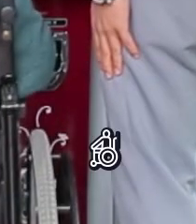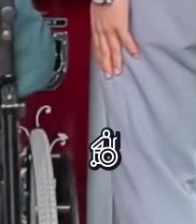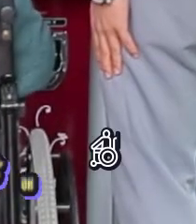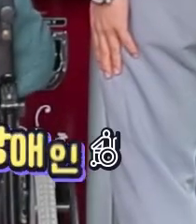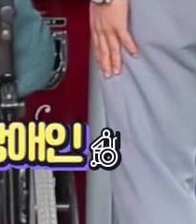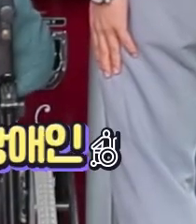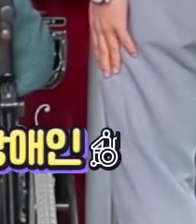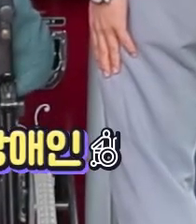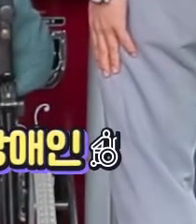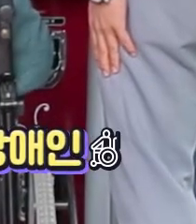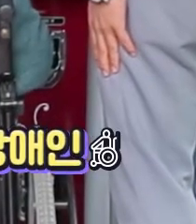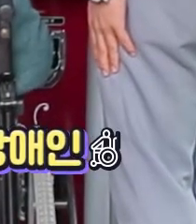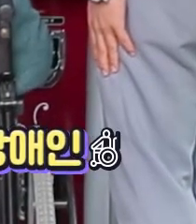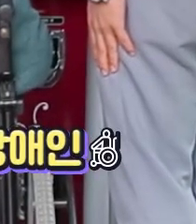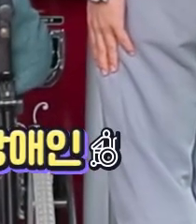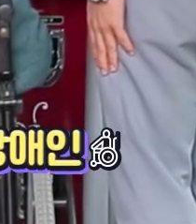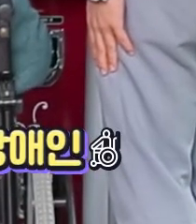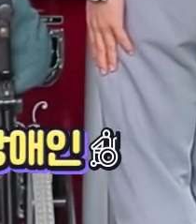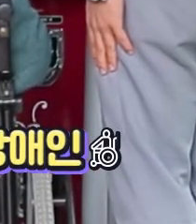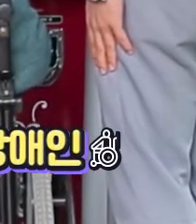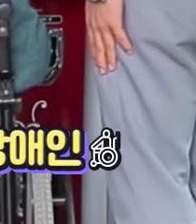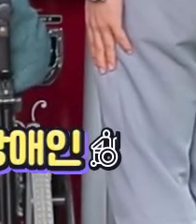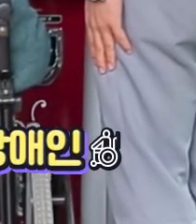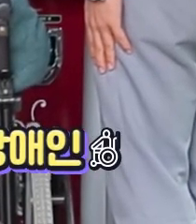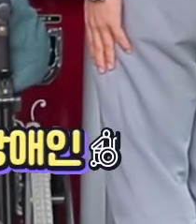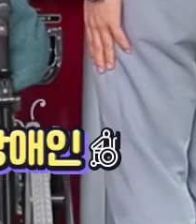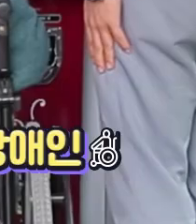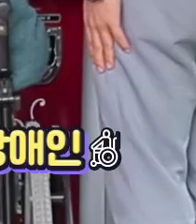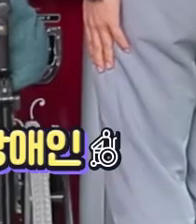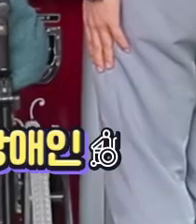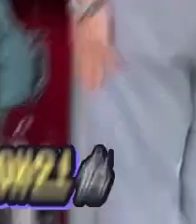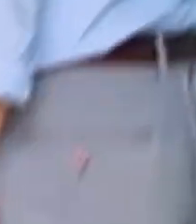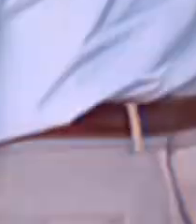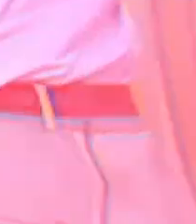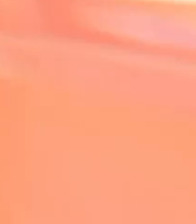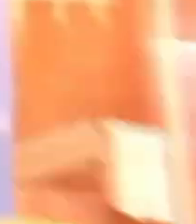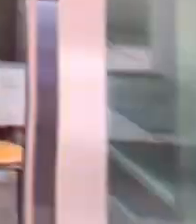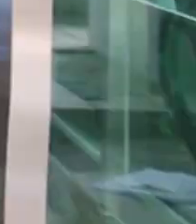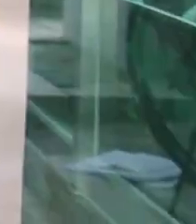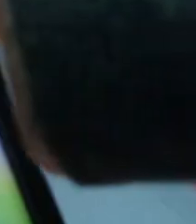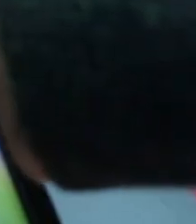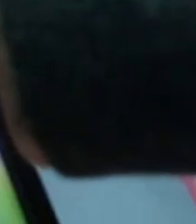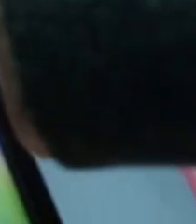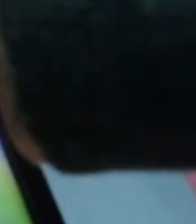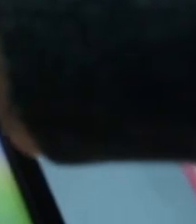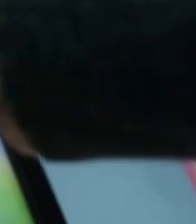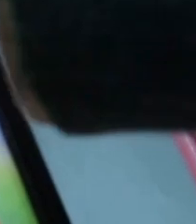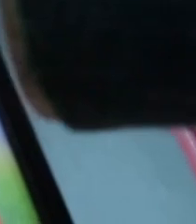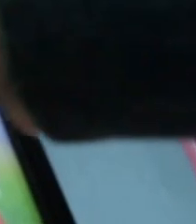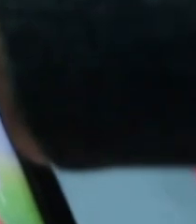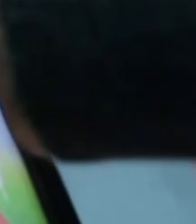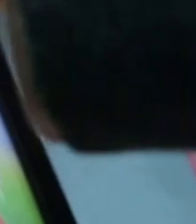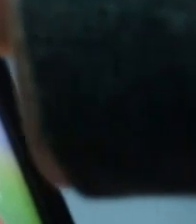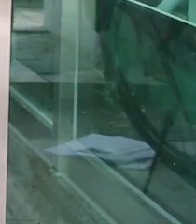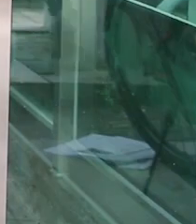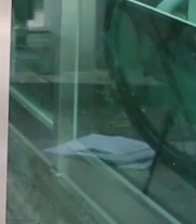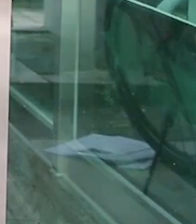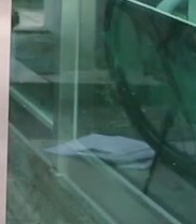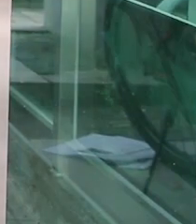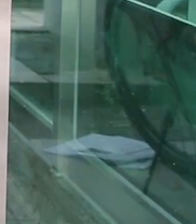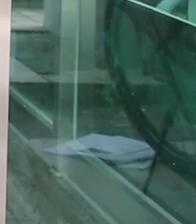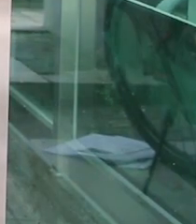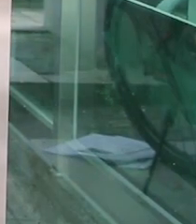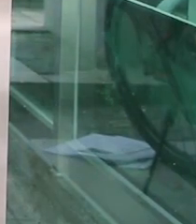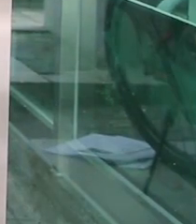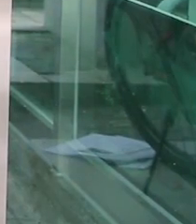도와줍니다. 두 번째, 휠체어 사용 장애인. 무인 발급기에 손이 닿지 않아 어려움을 겪고